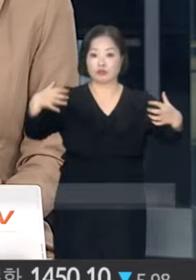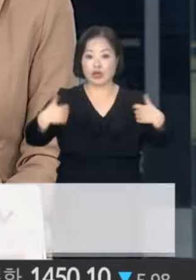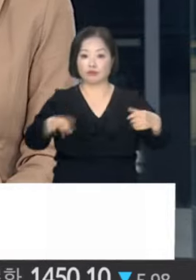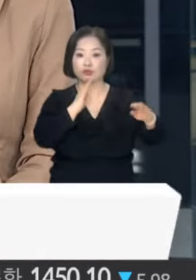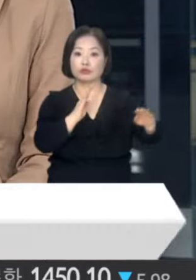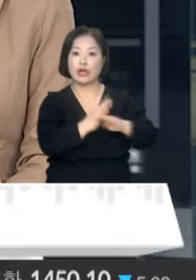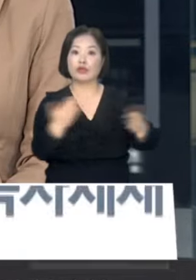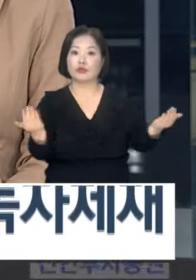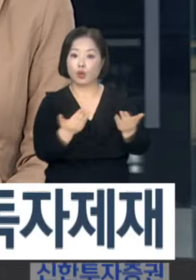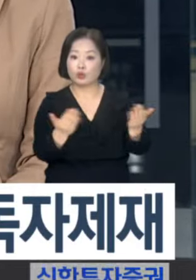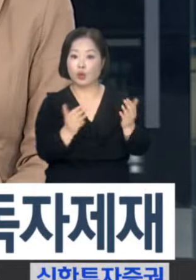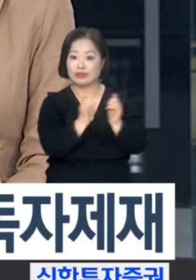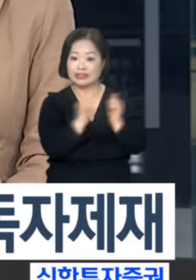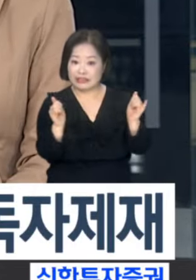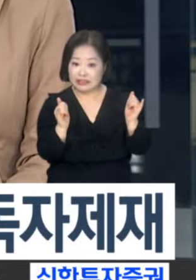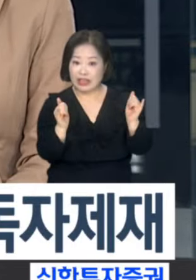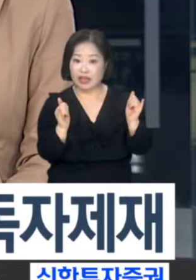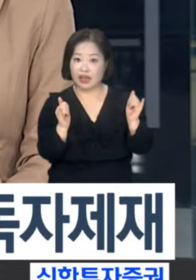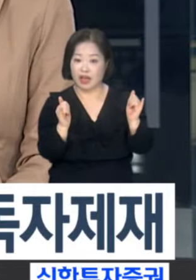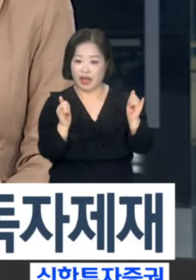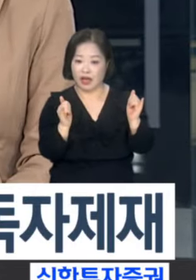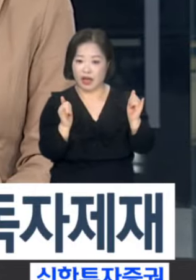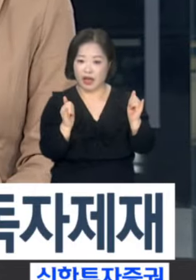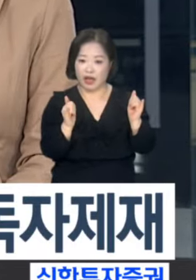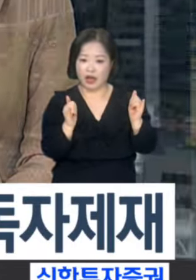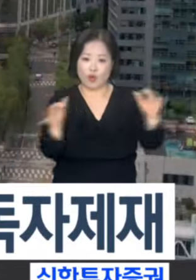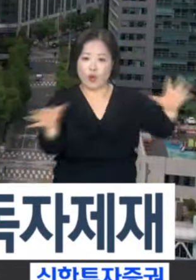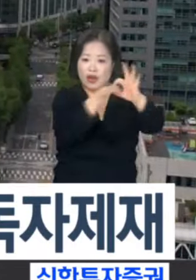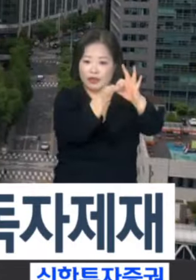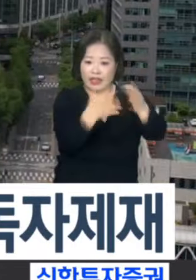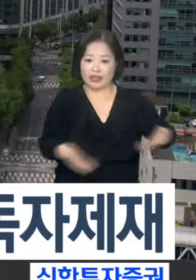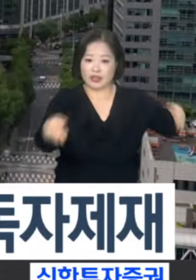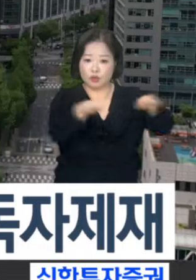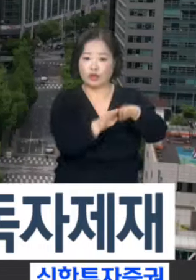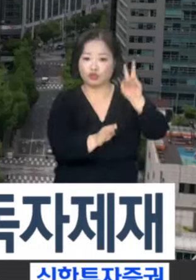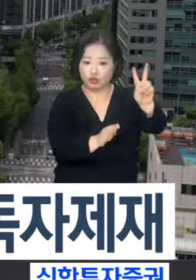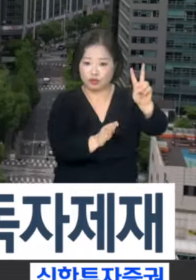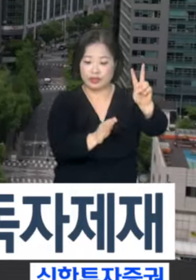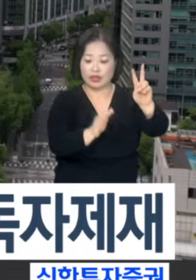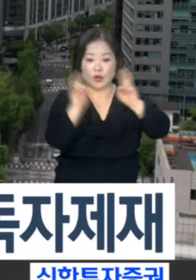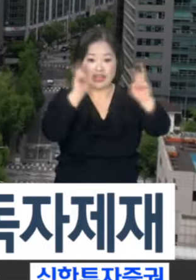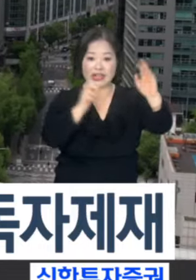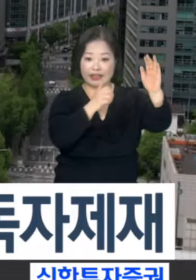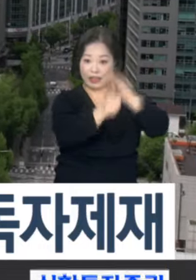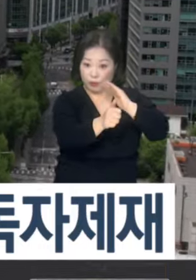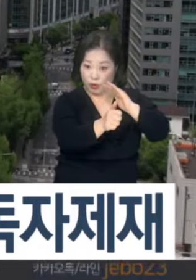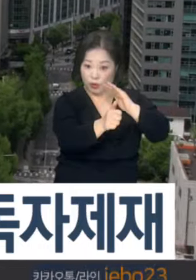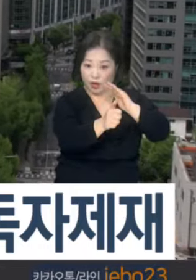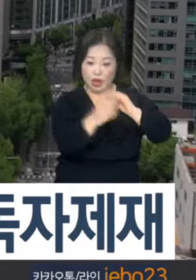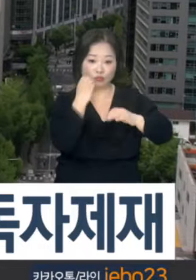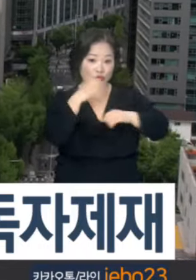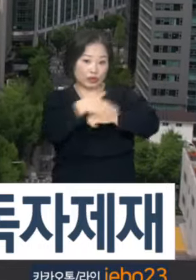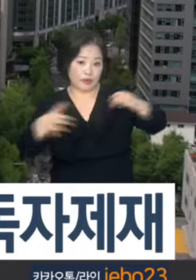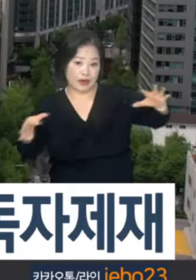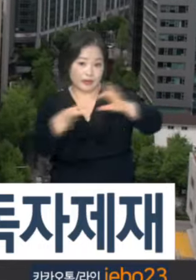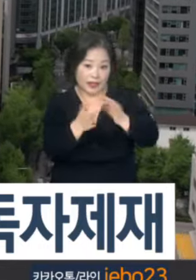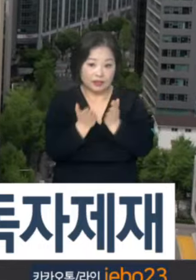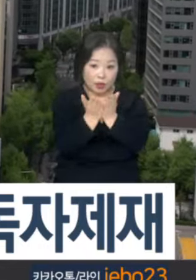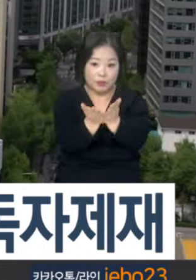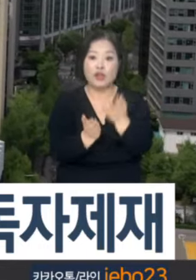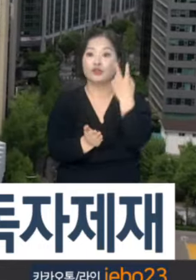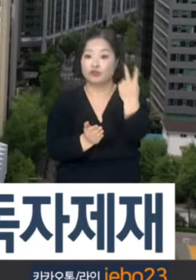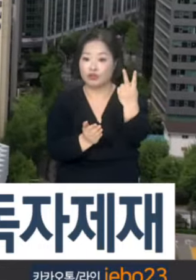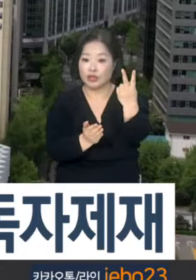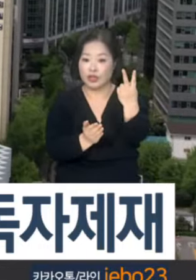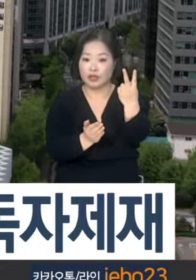네 정부가 북한 노동자 송출에 관여한 기관 두 곳과 그 대표들을 비롯해서 무기 거래에 이용된 선박 두척을